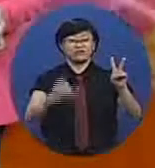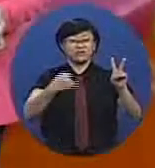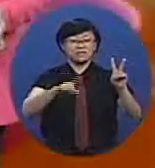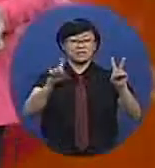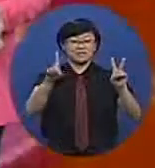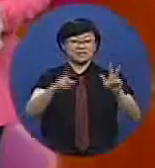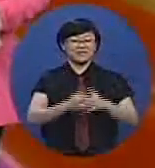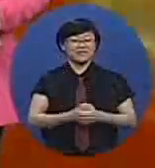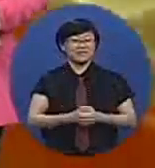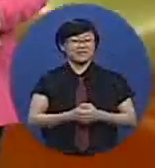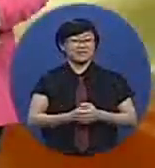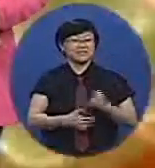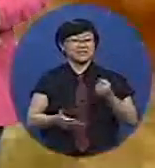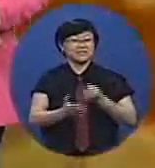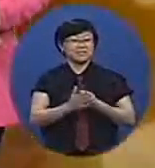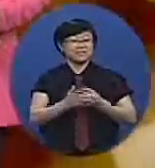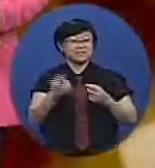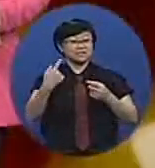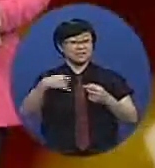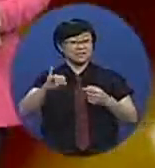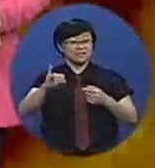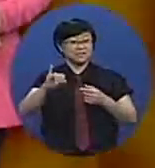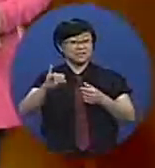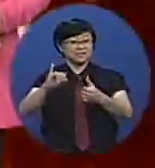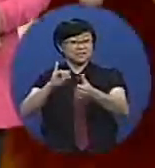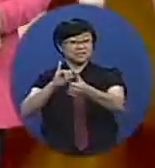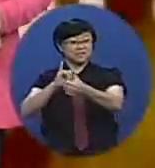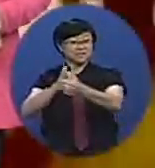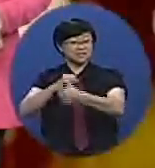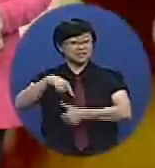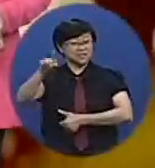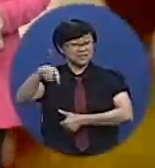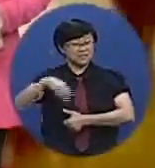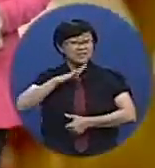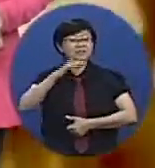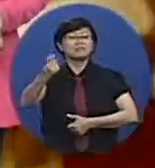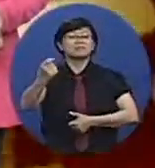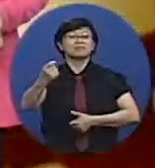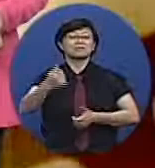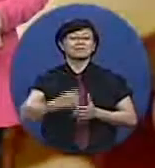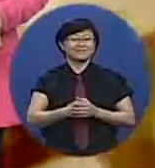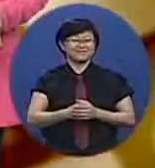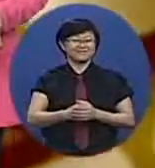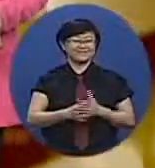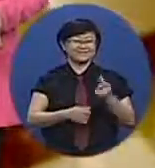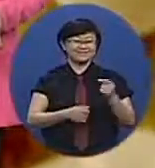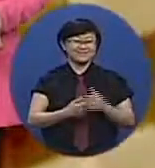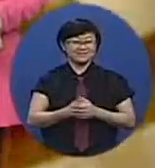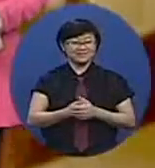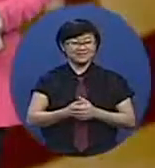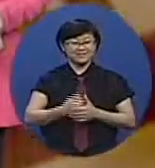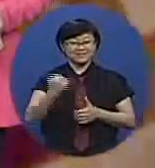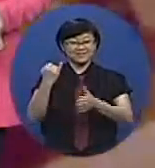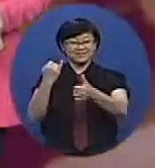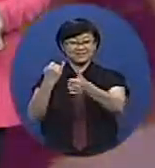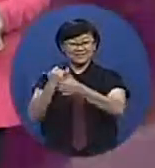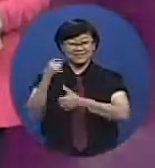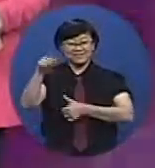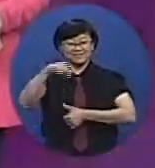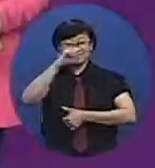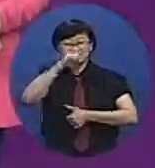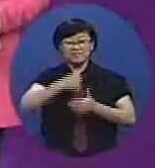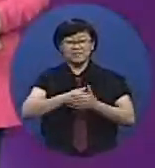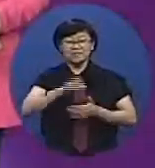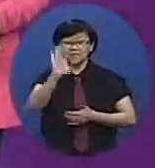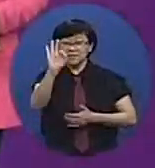이남 일녀. 그러면 사위는 자기 집에 갔다 오겠네요. 예. 예. 사위가 오면